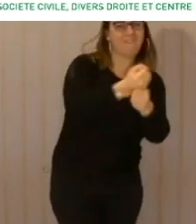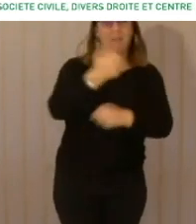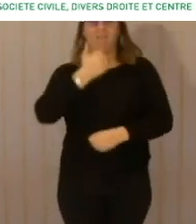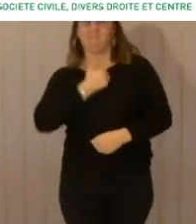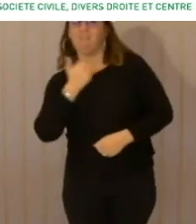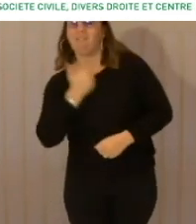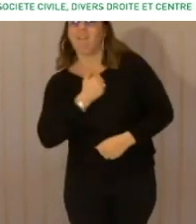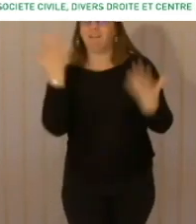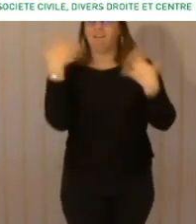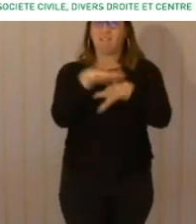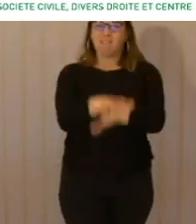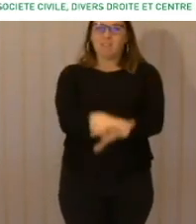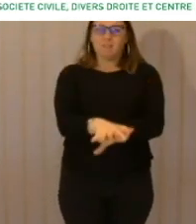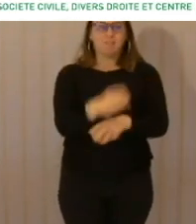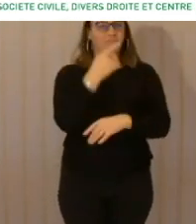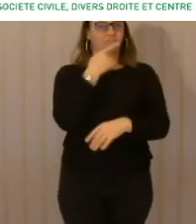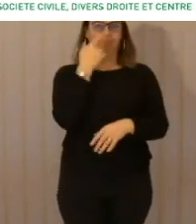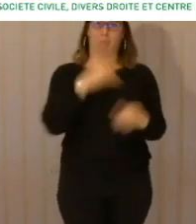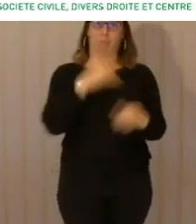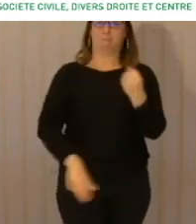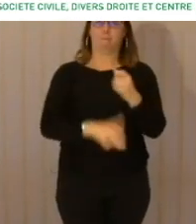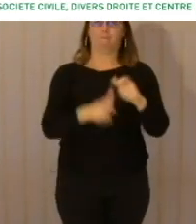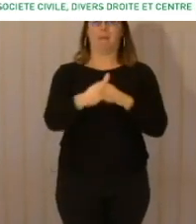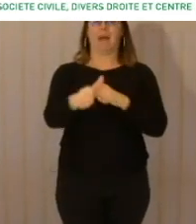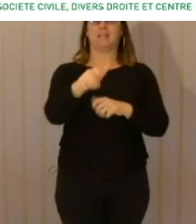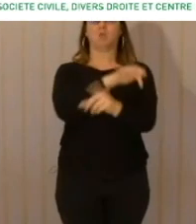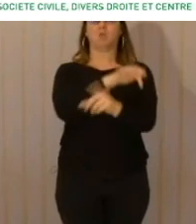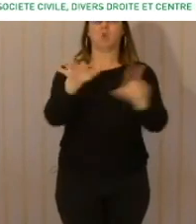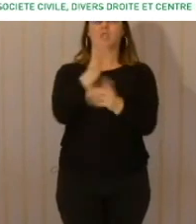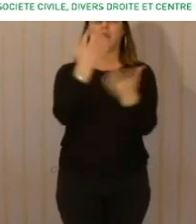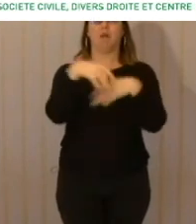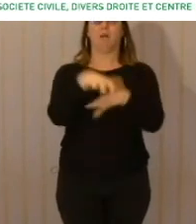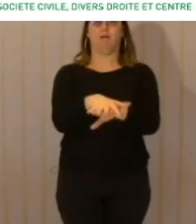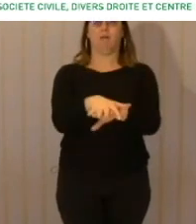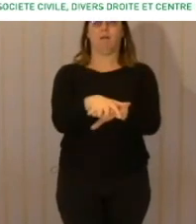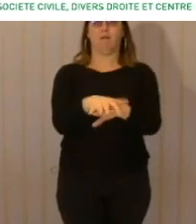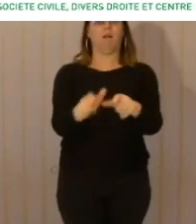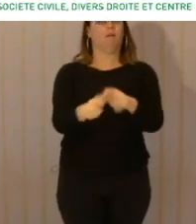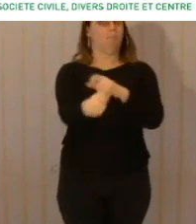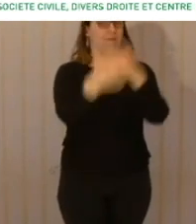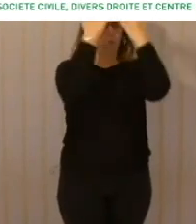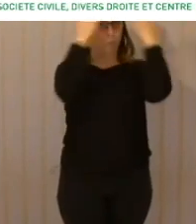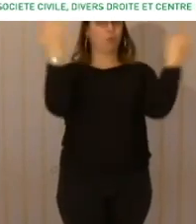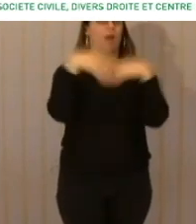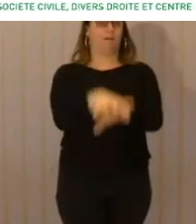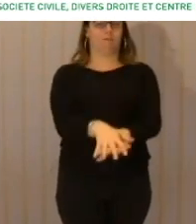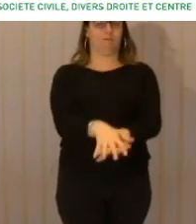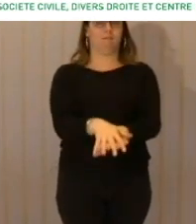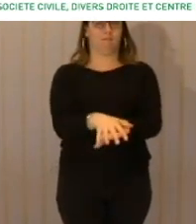le préalable à la mixité sociale et à la mixité culturelle perdue des quartiers.